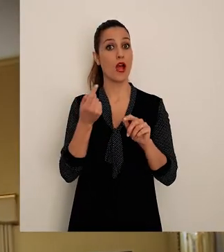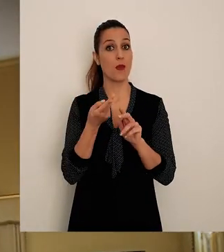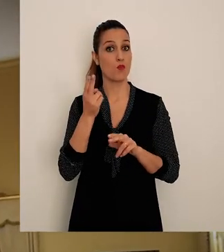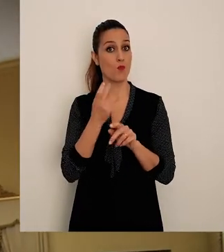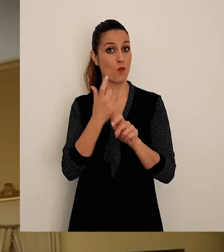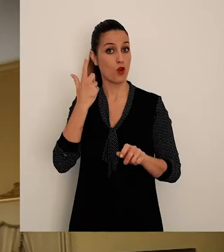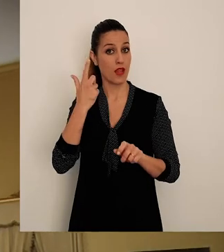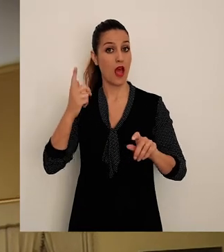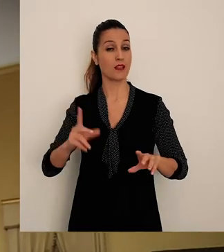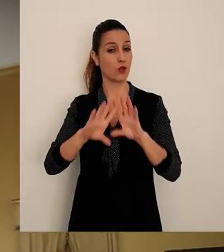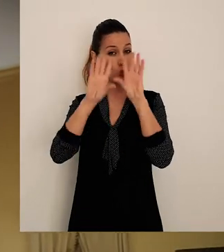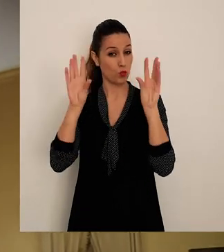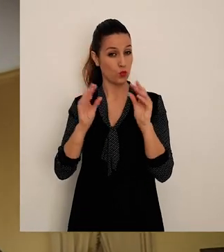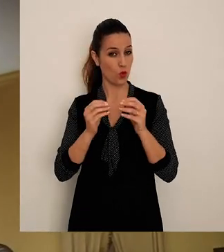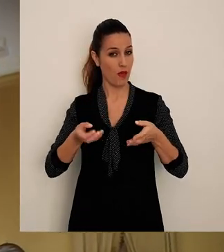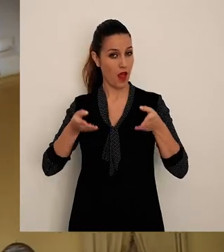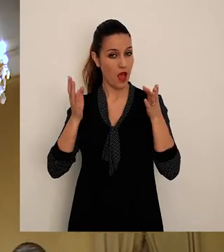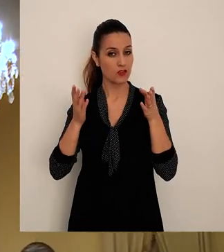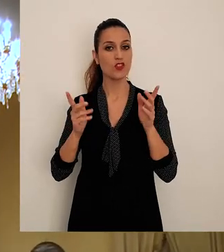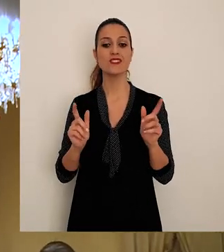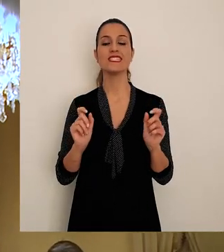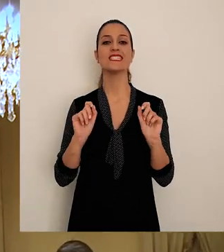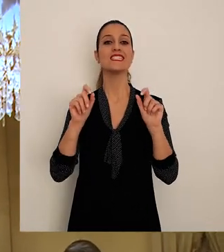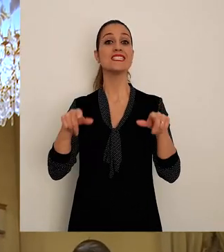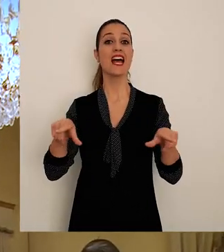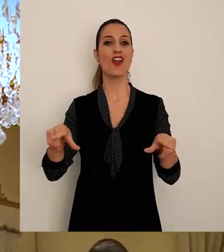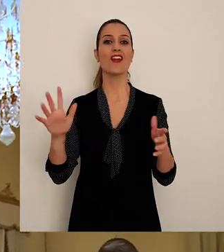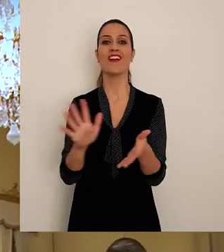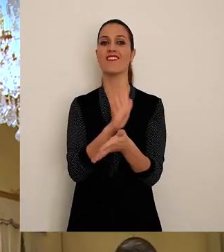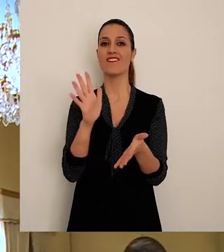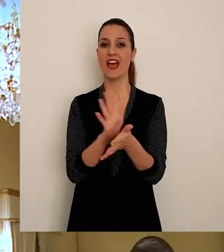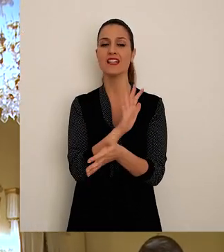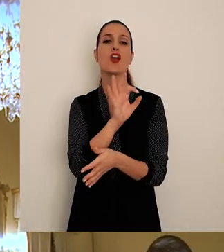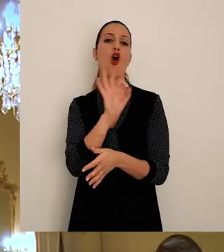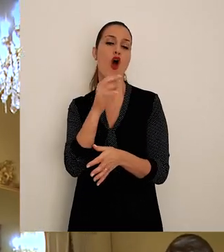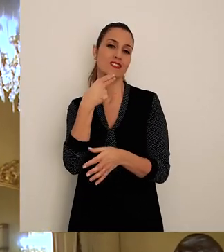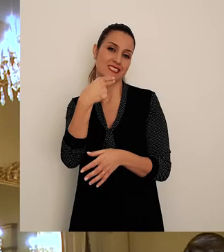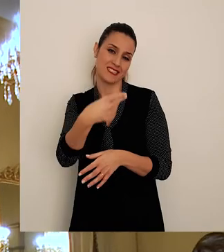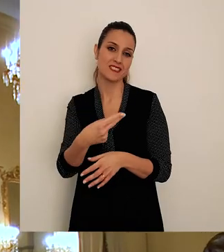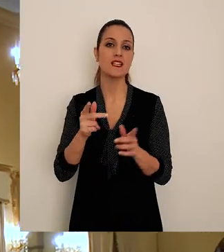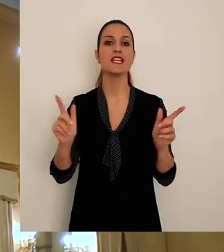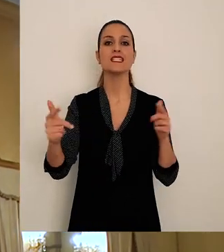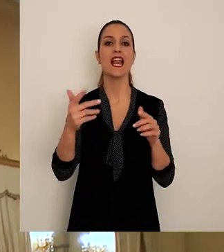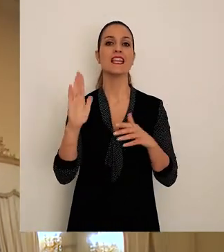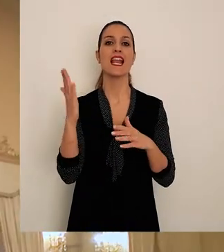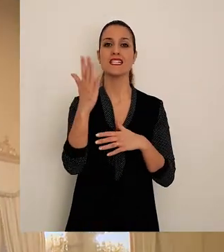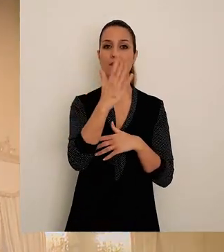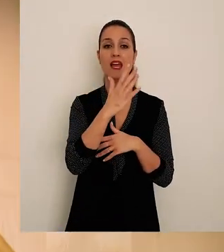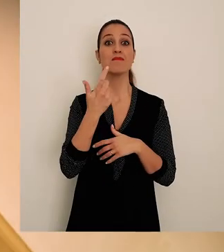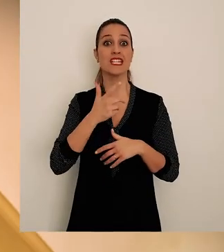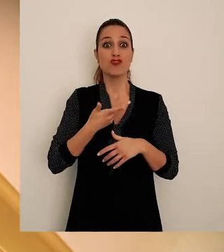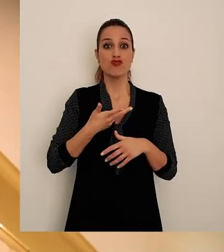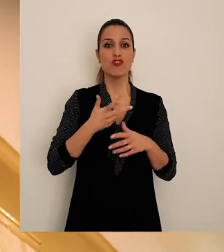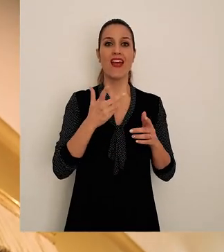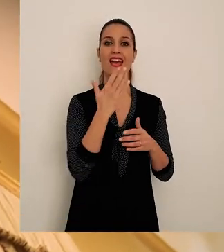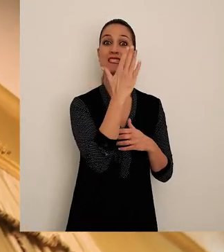Uno dei locali più importanti dell'intero Palazzo dei Celestini è il Salone delle Feste, detto anche Sala degli Specchi, dato che è